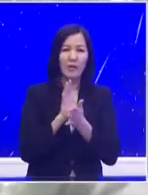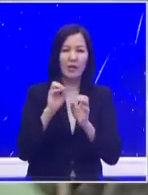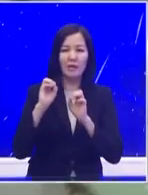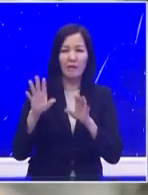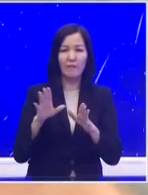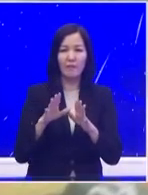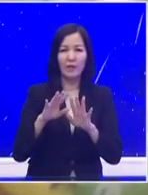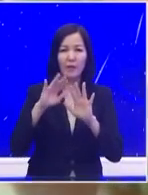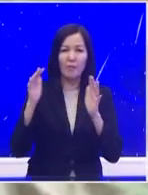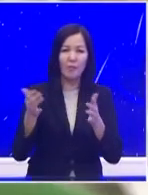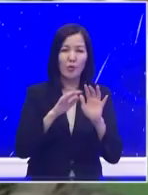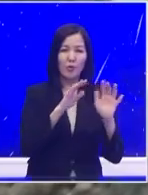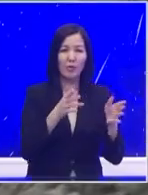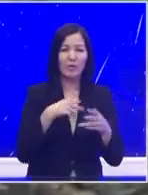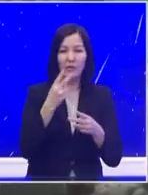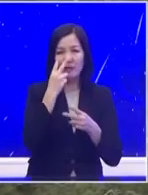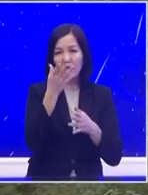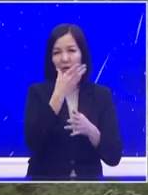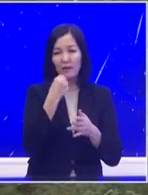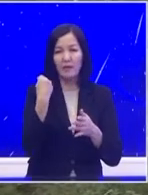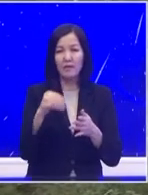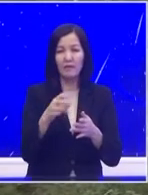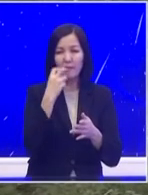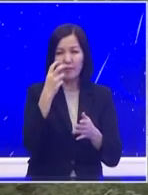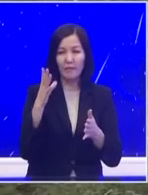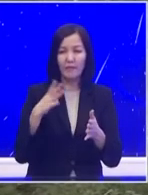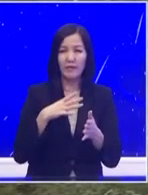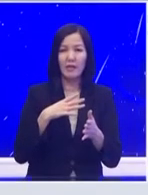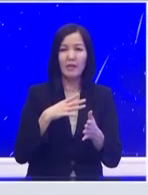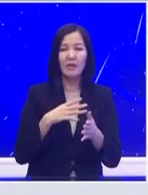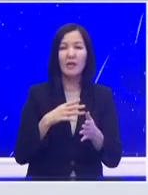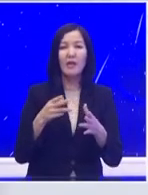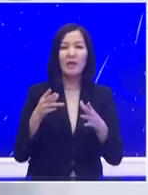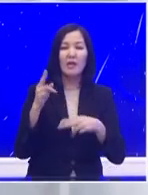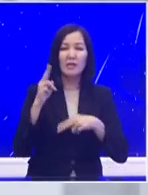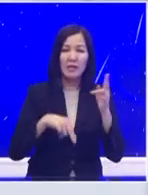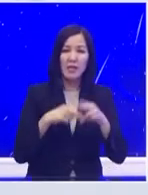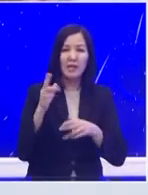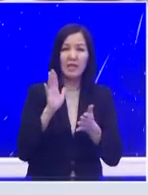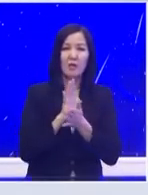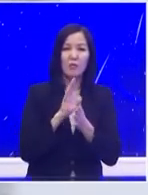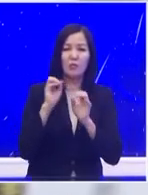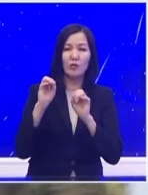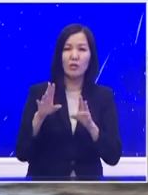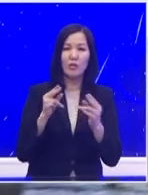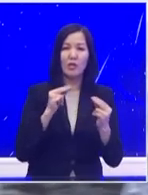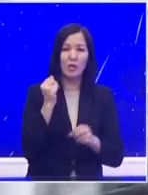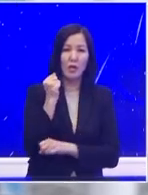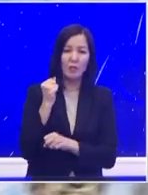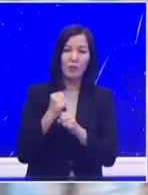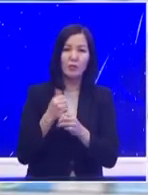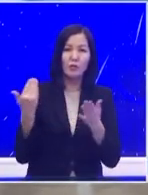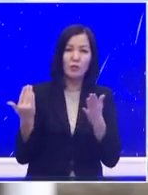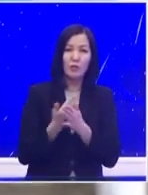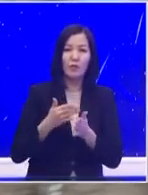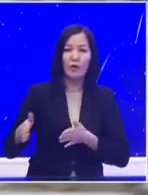тары мгновенно портят первое впечатление о селе. На стихийной свалке лежит и строительный мусор. Его оставили рабочие, возводившие новую